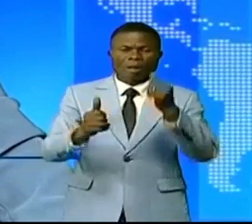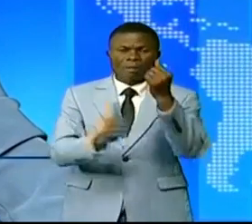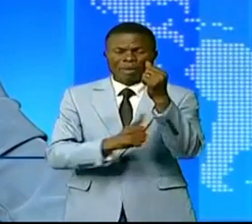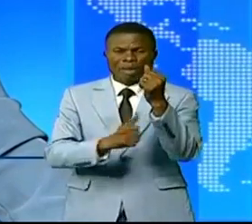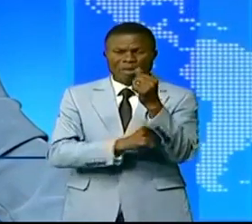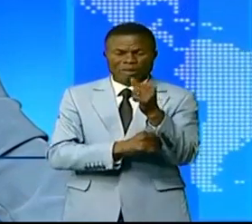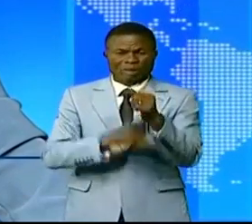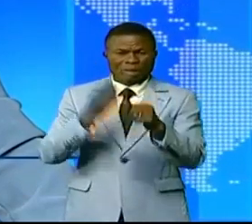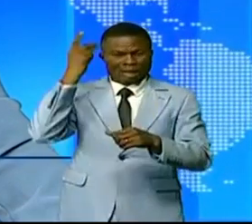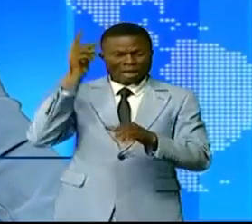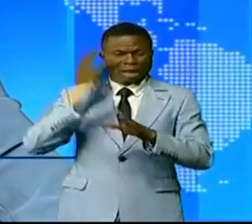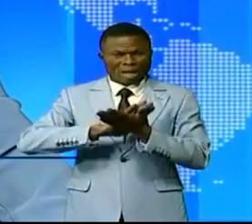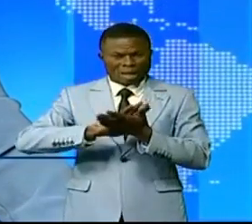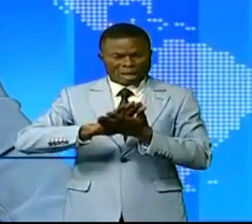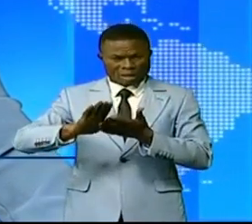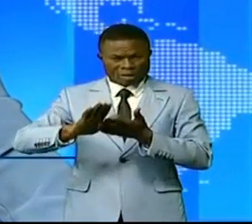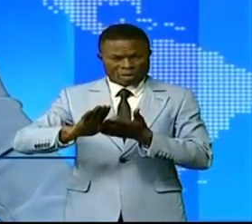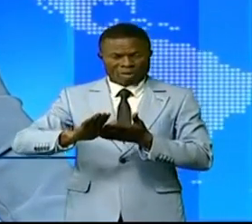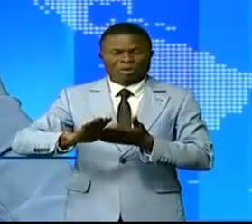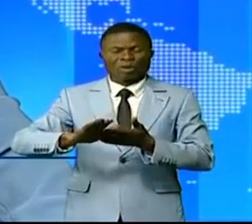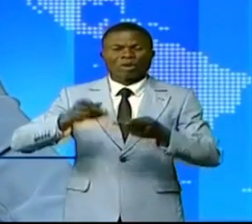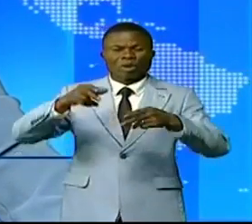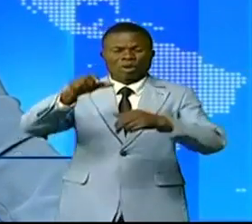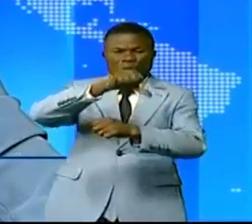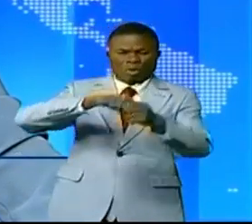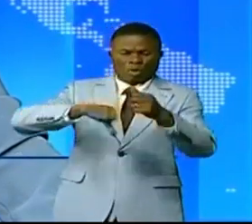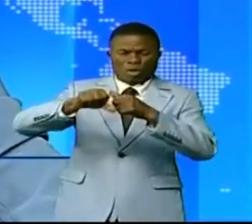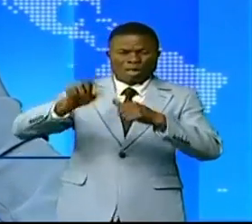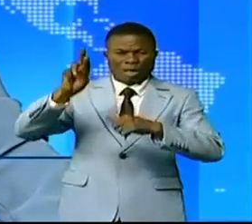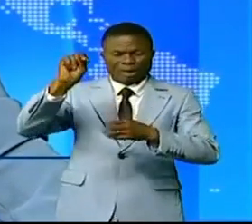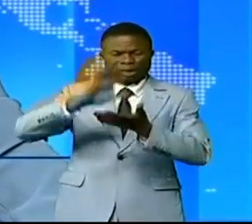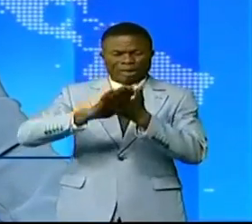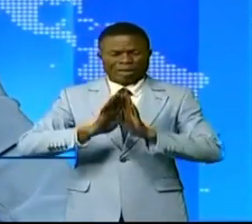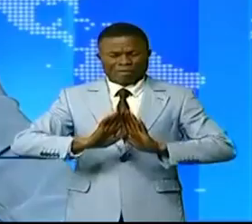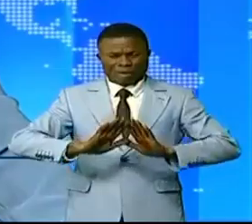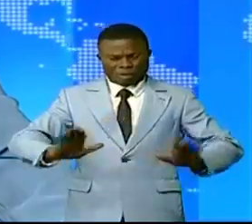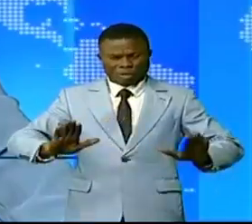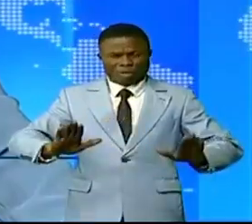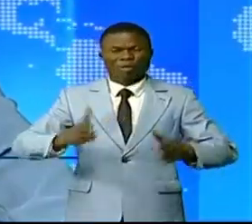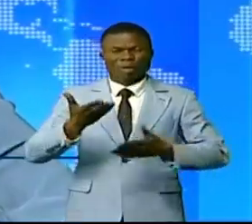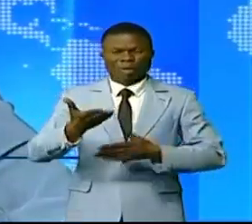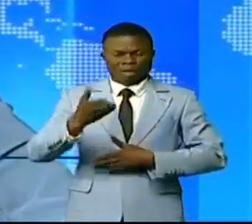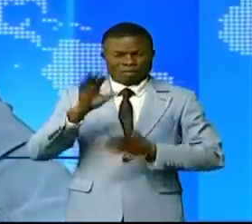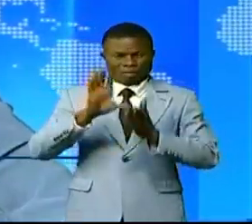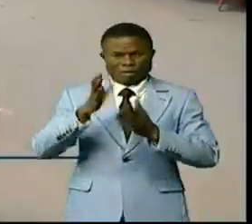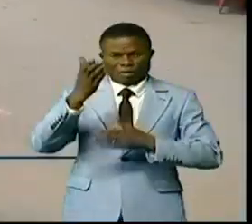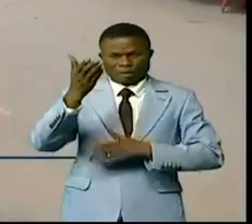Kin Bopeto pour l'assainissement de la cité de la voix du peuple. Nadine Yango.